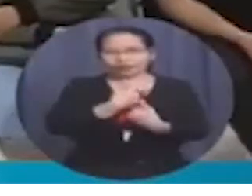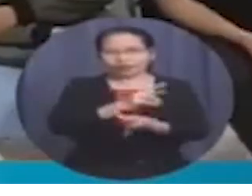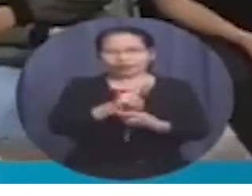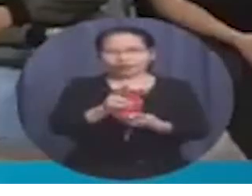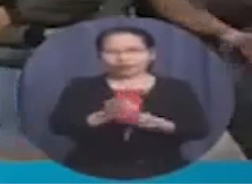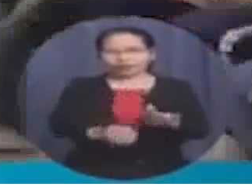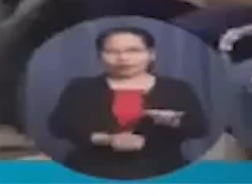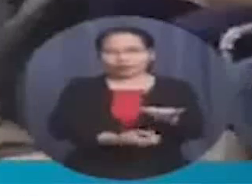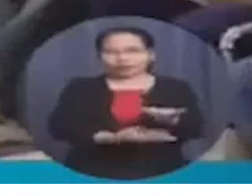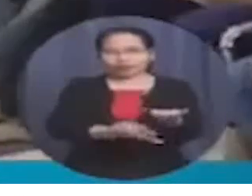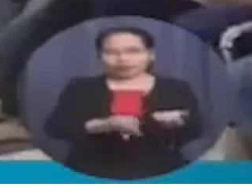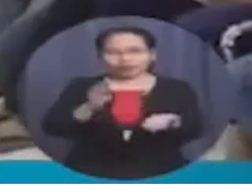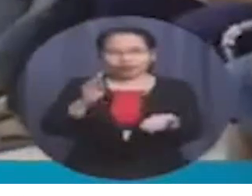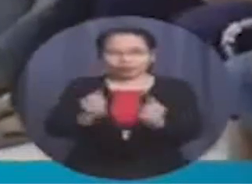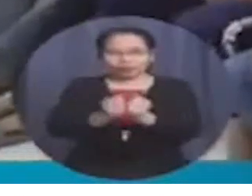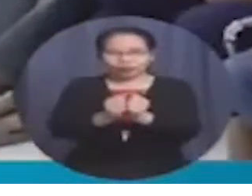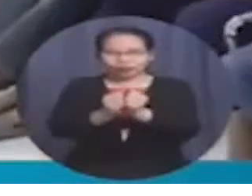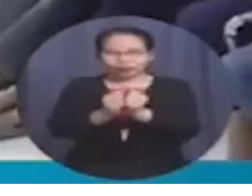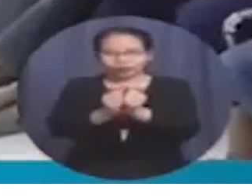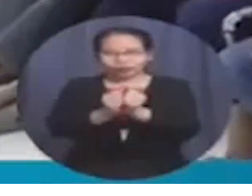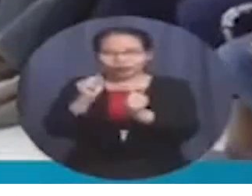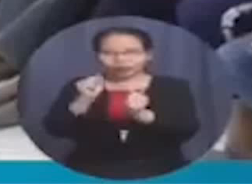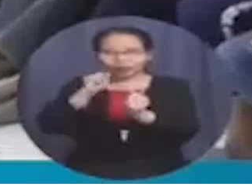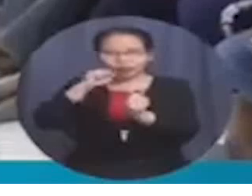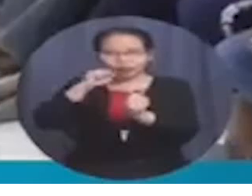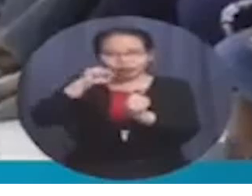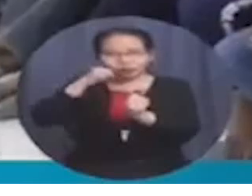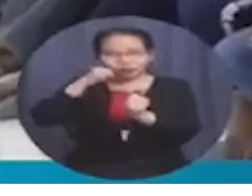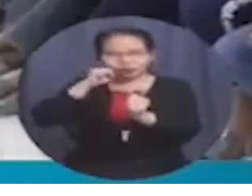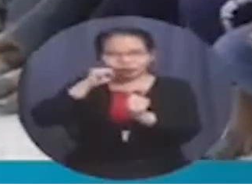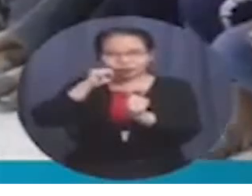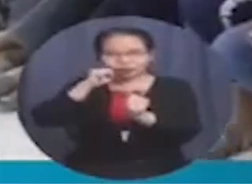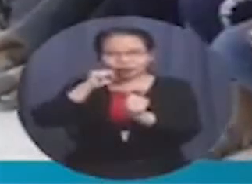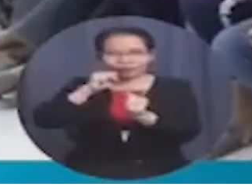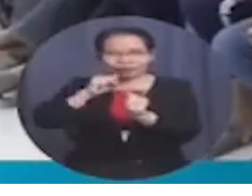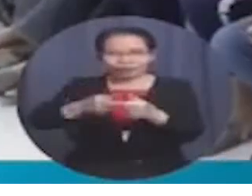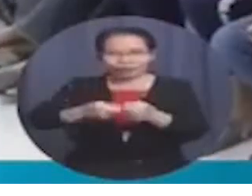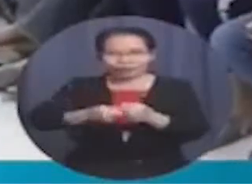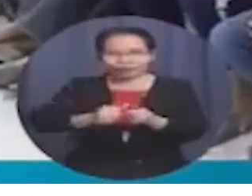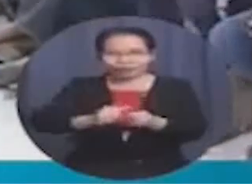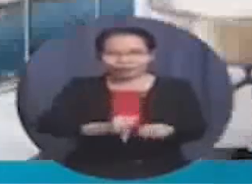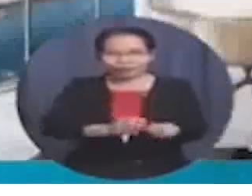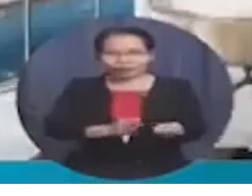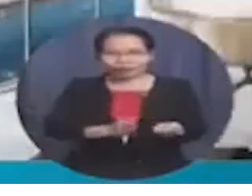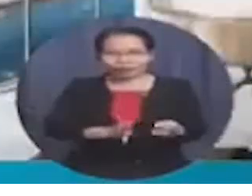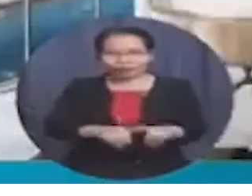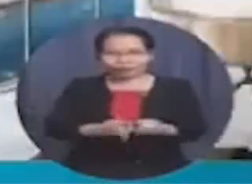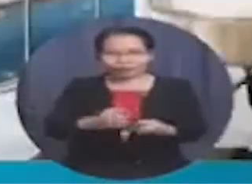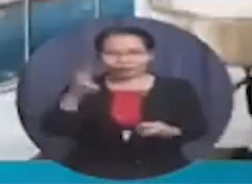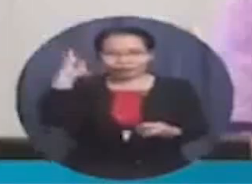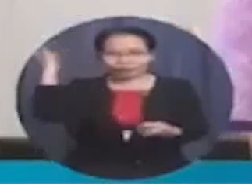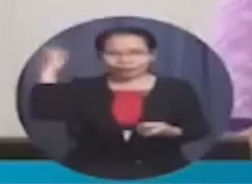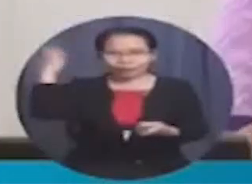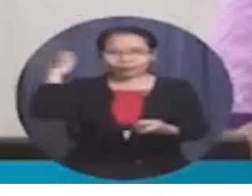kaya magsisigang. Kung araw, ganun, sislos eh. Opo,